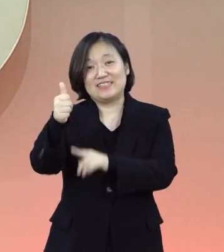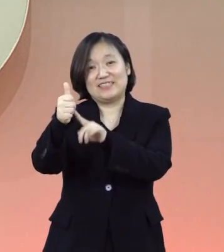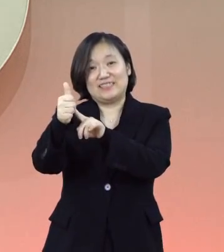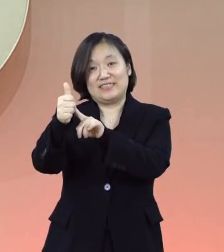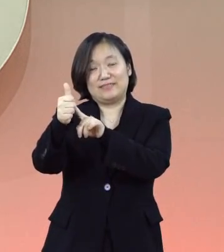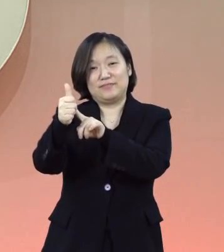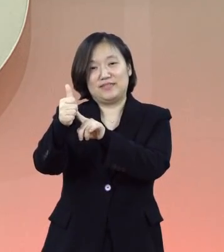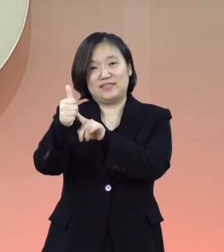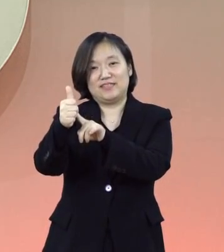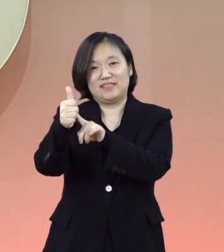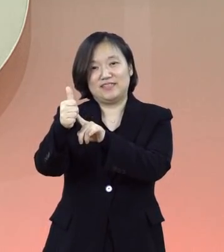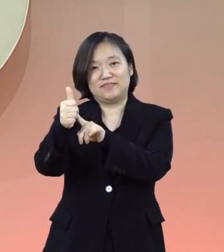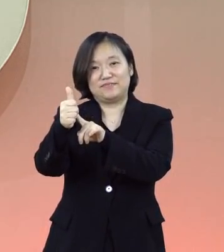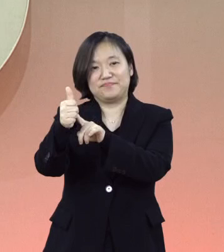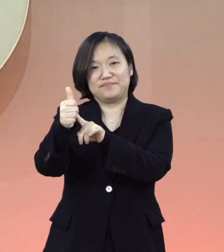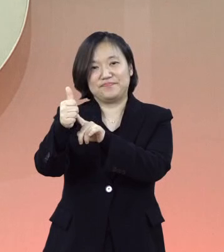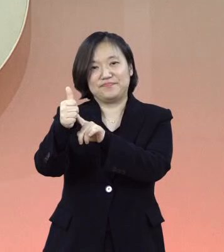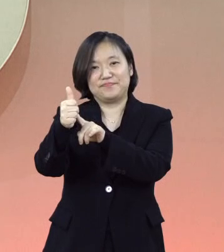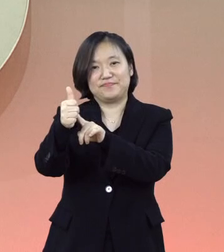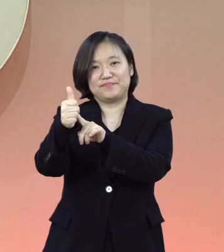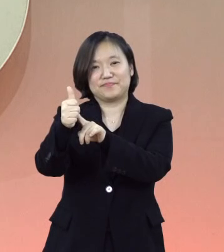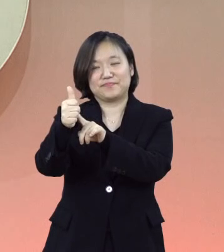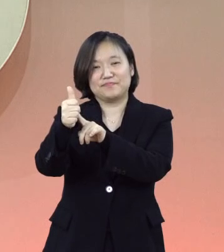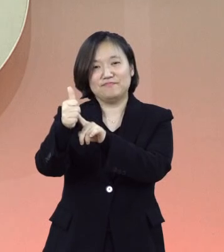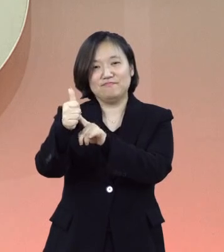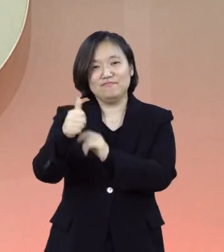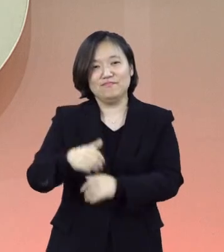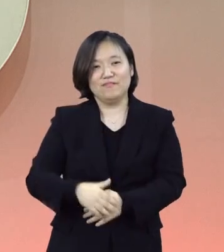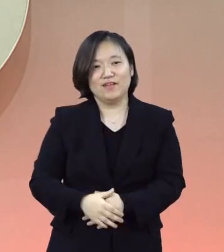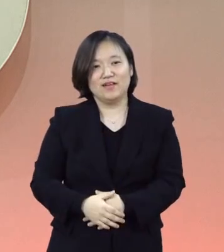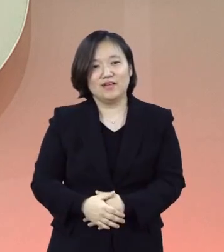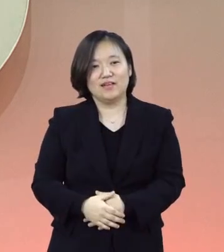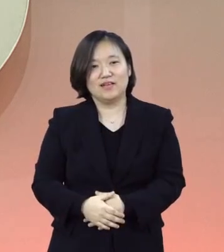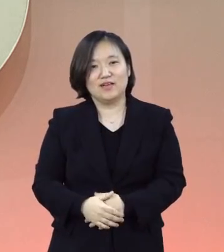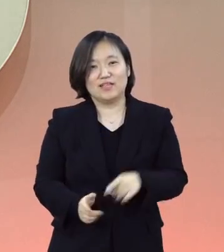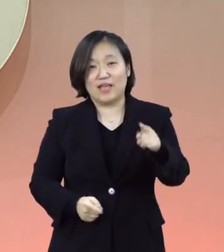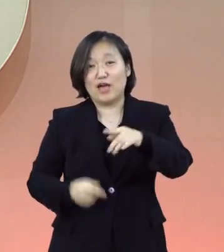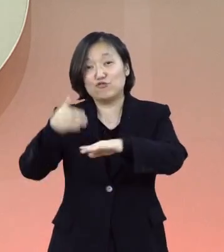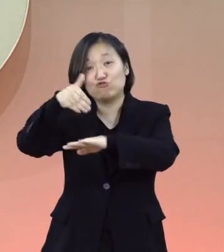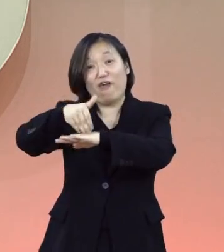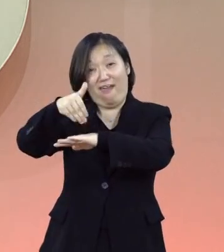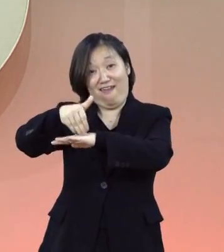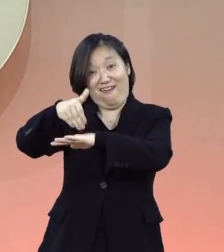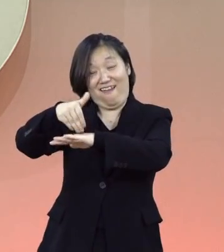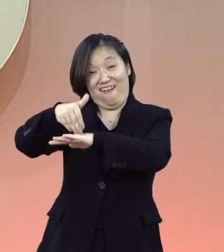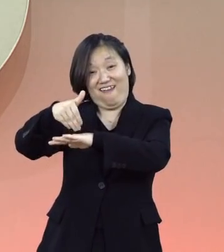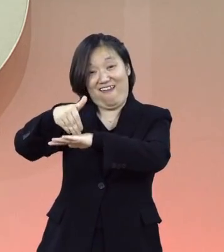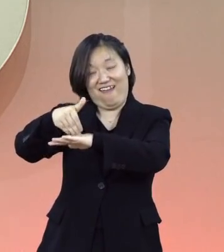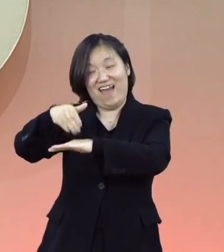계셨는데 이 큰 스님께서 이렇게 이제 수행을 하시다가